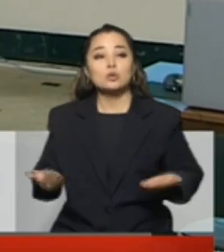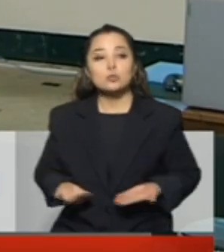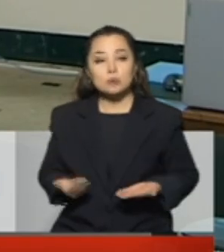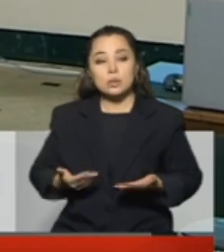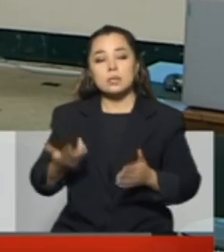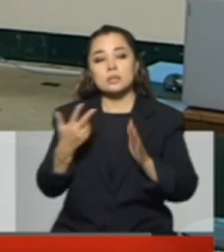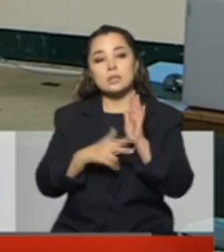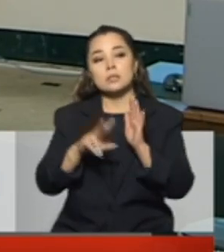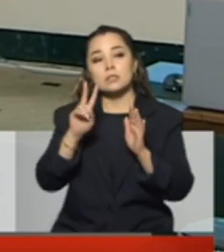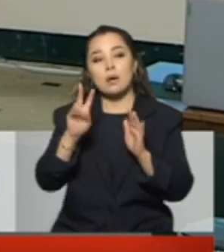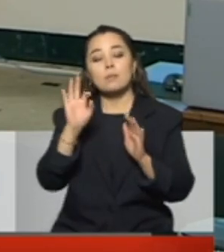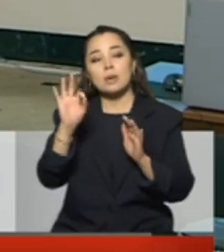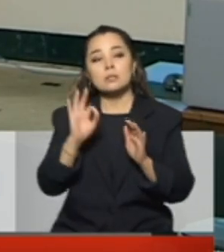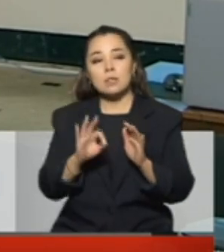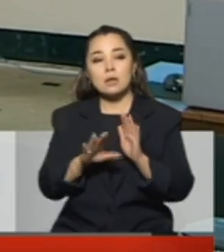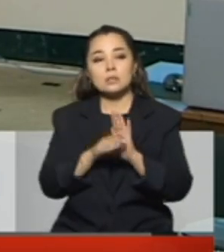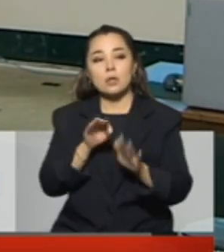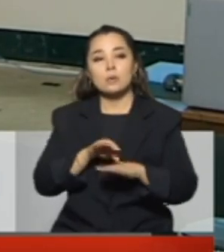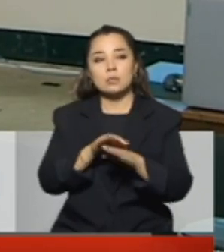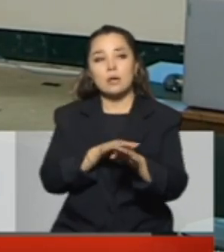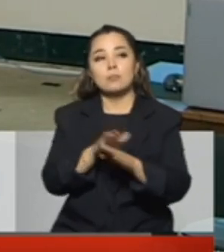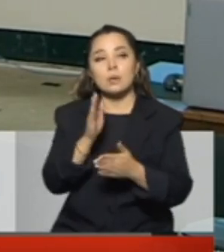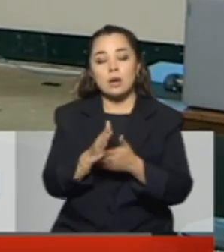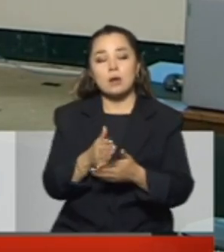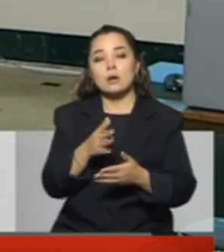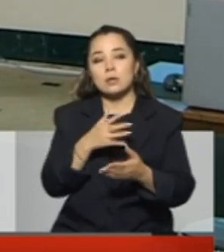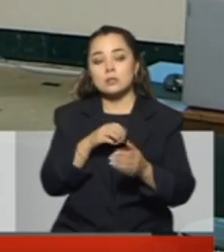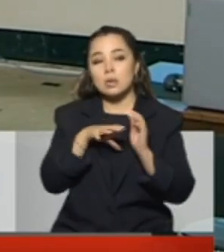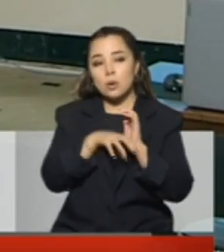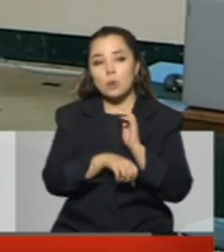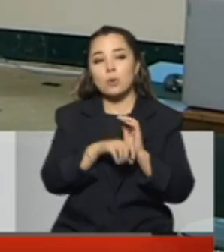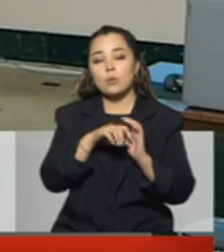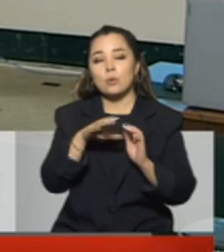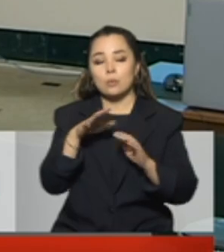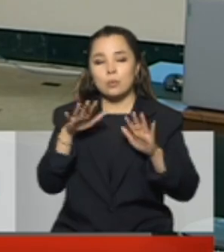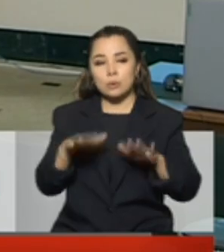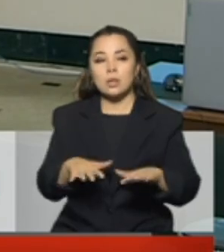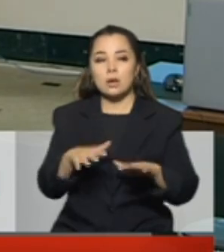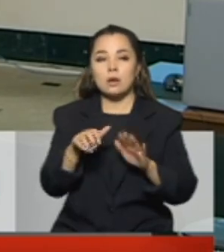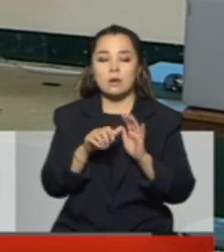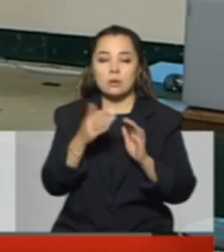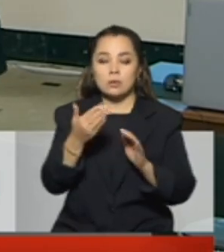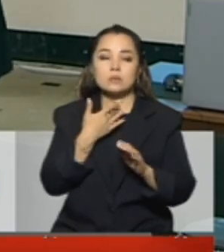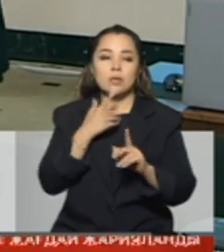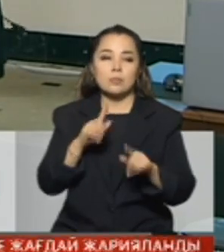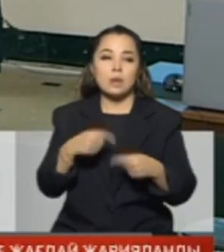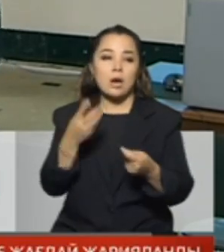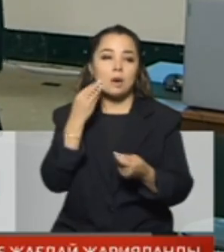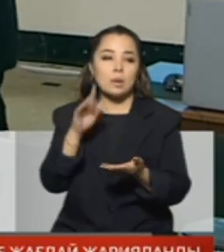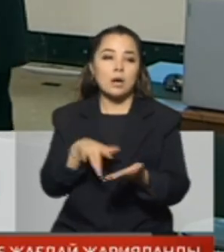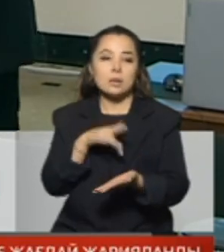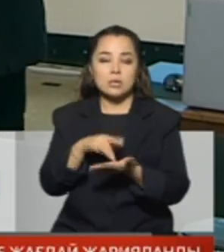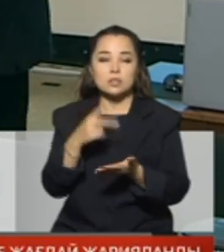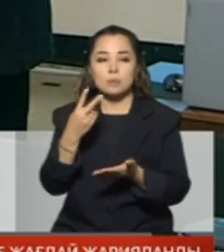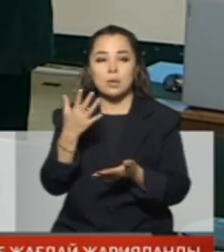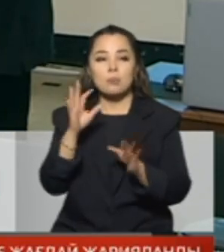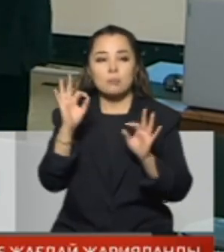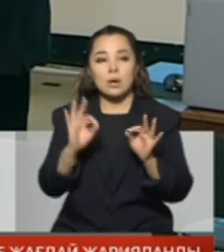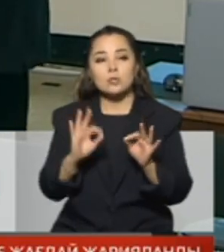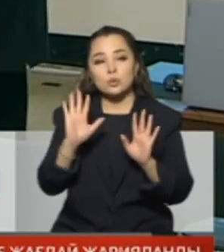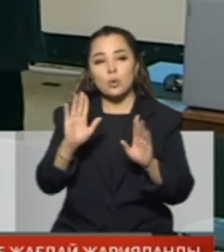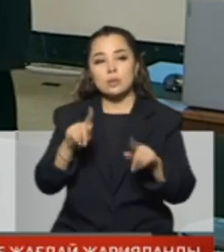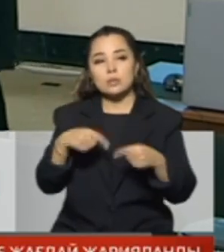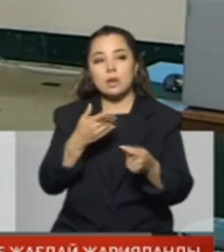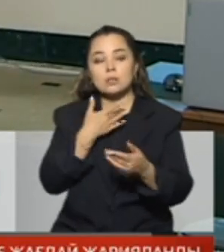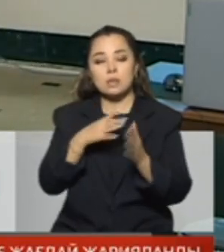тұрғындарының 82% таңдау жасаған. Ал соңғы орында Алматы қаласы, мегаполистің дауыс беруге құқылы азаматтарының 25% ғана